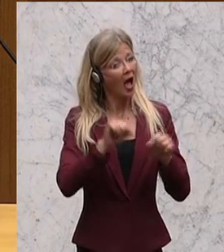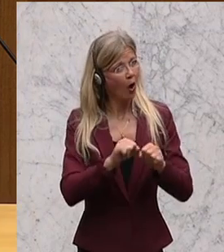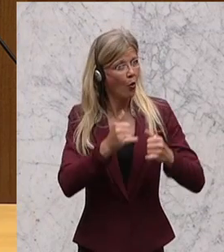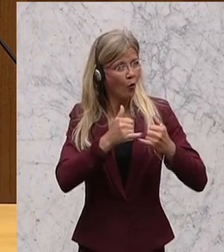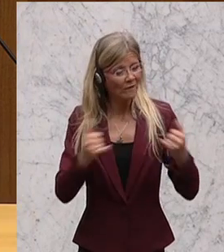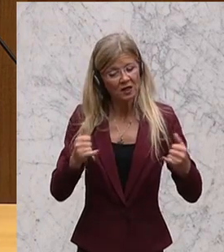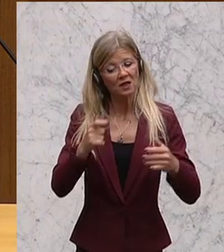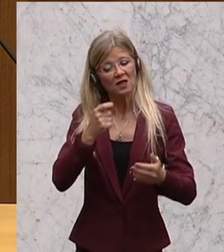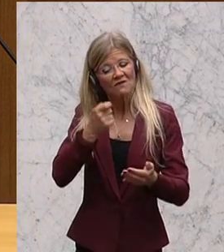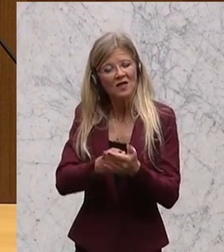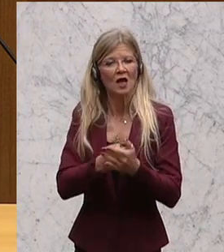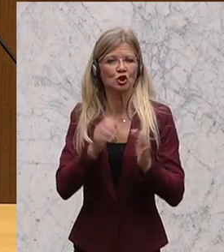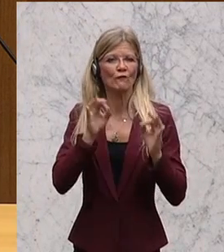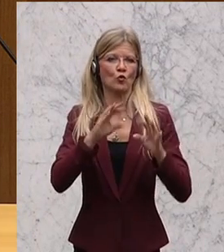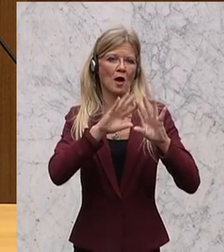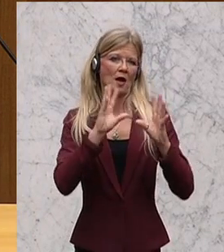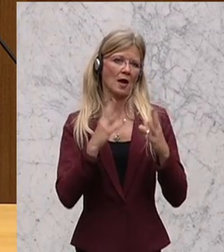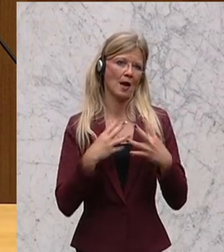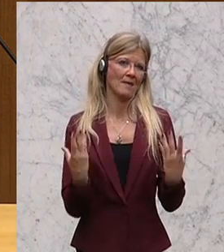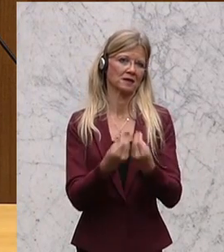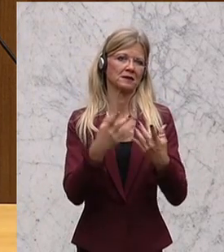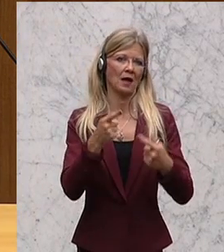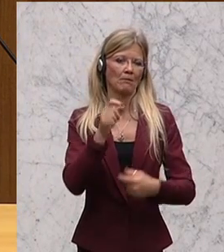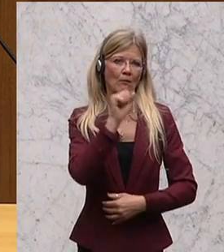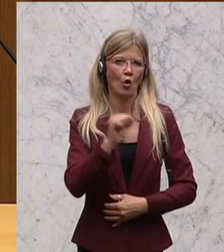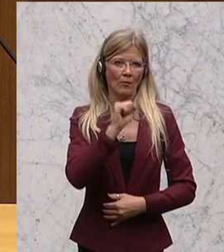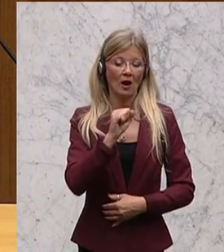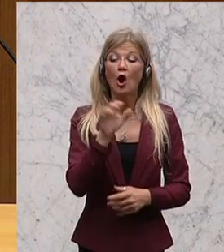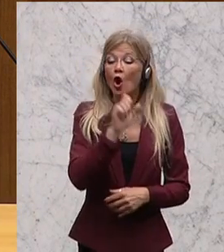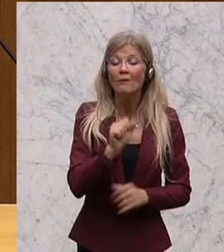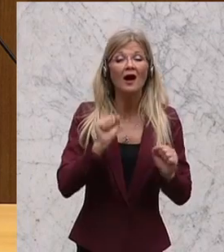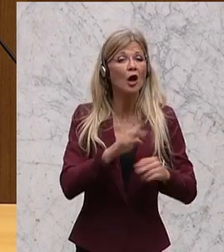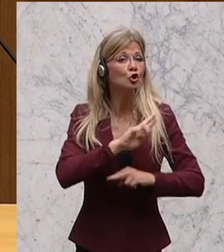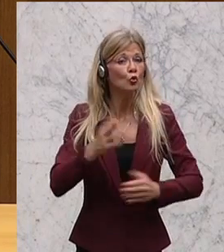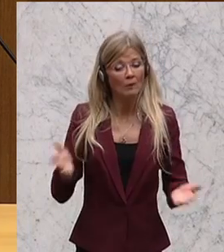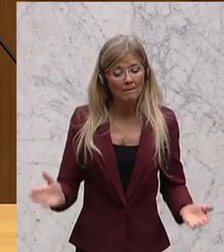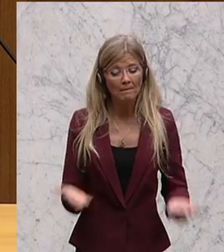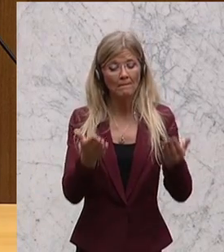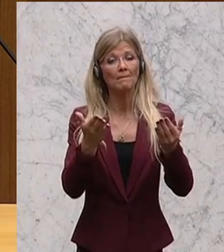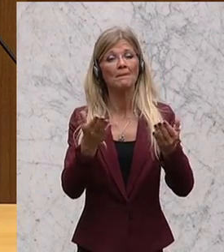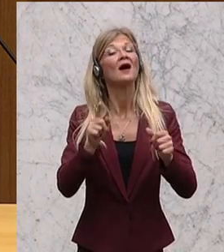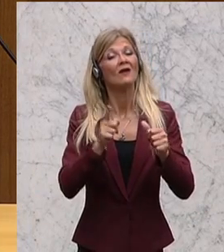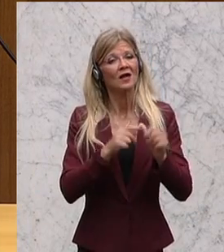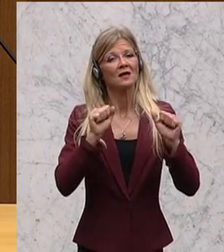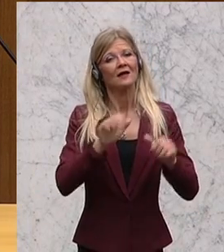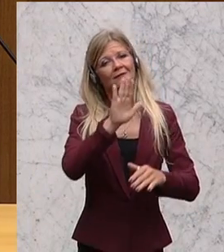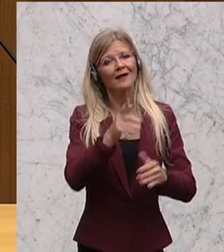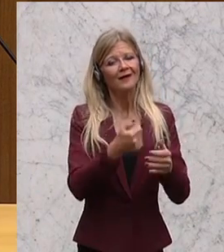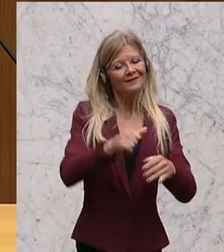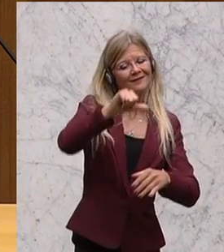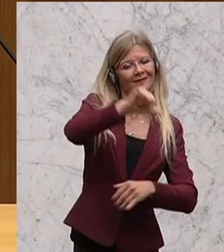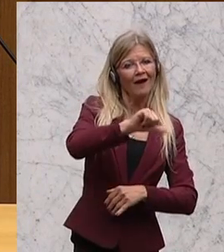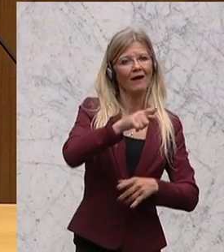können Europa nur weiter voranfahren, wenn wir eben auch entsprechend den Tank füllen können. Ansonsten ist das wie ein